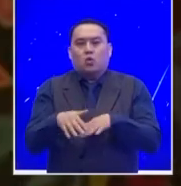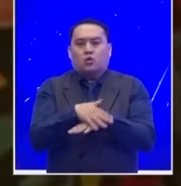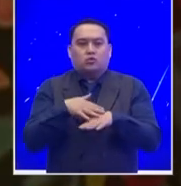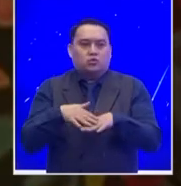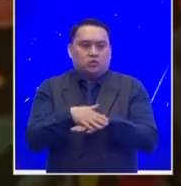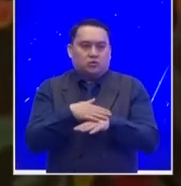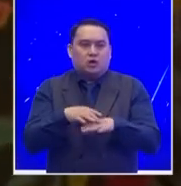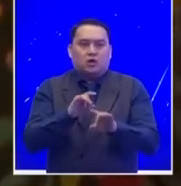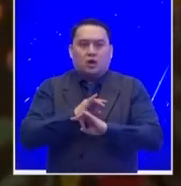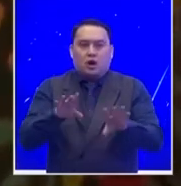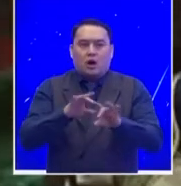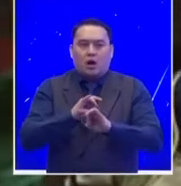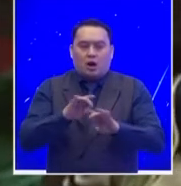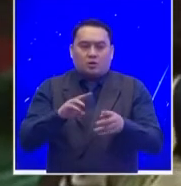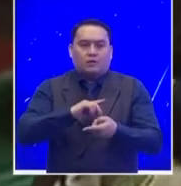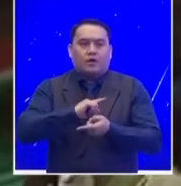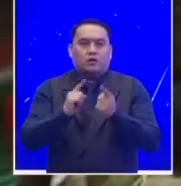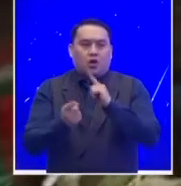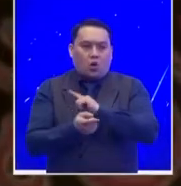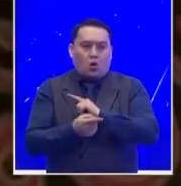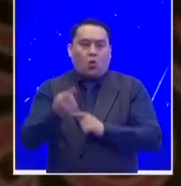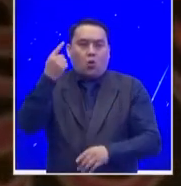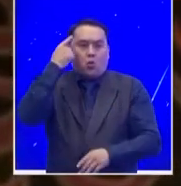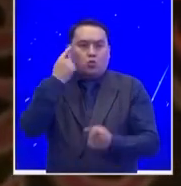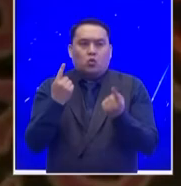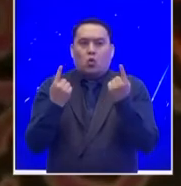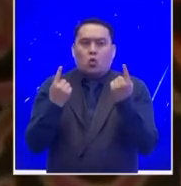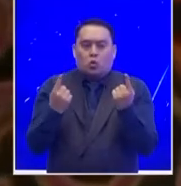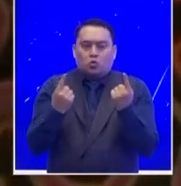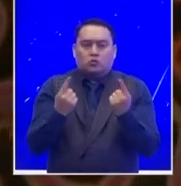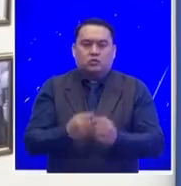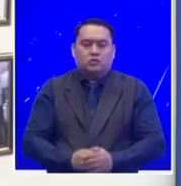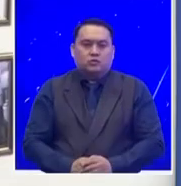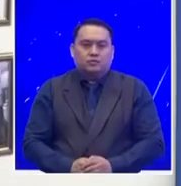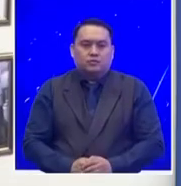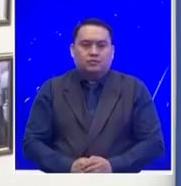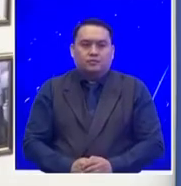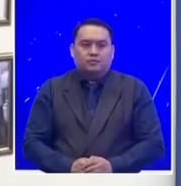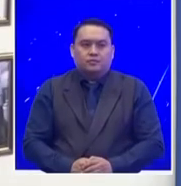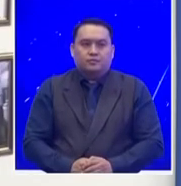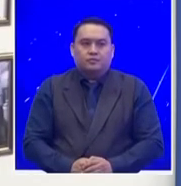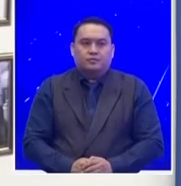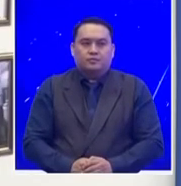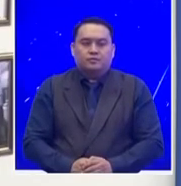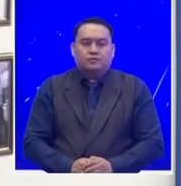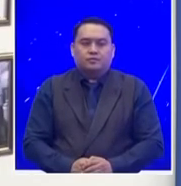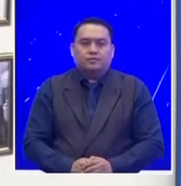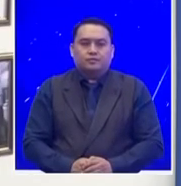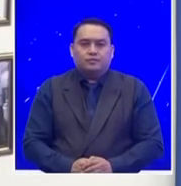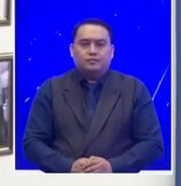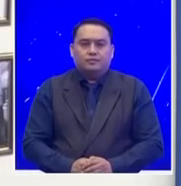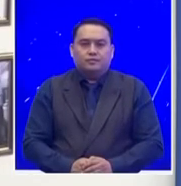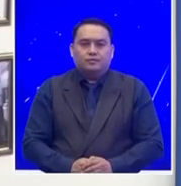аузында жиі айтылатын афоризмге айналған. Алып ойшылдың ұлылығы да осында жатса керек. Нақты мысал келетін болсақ,